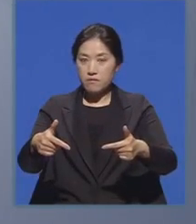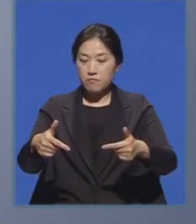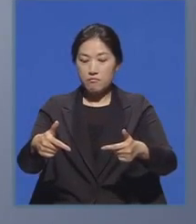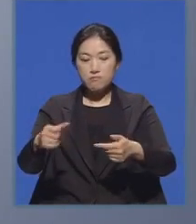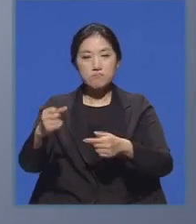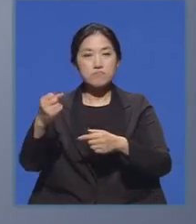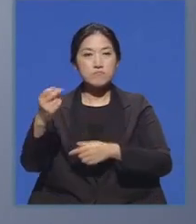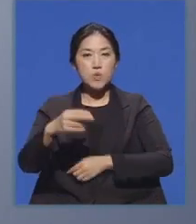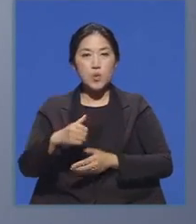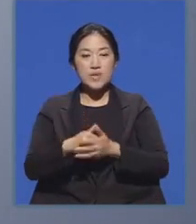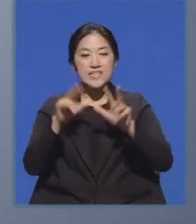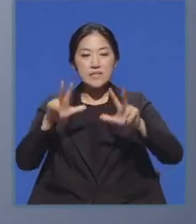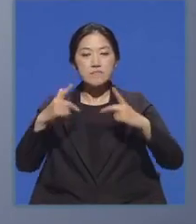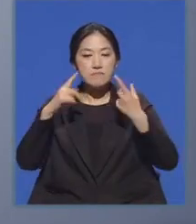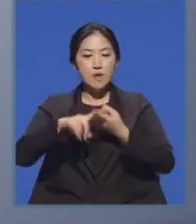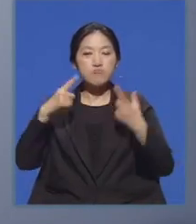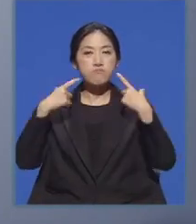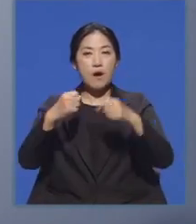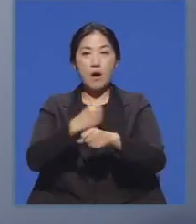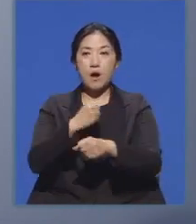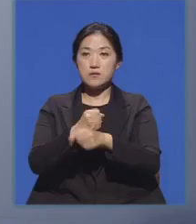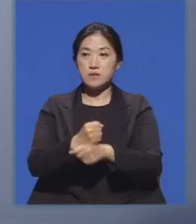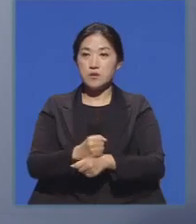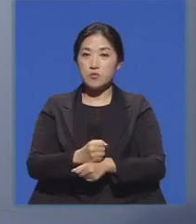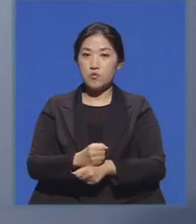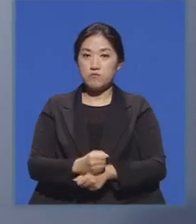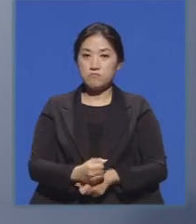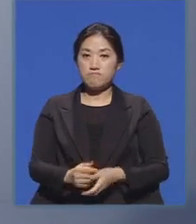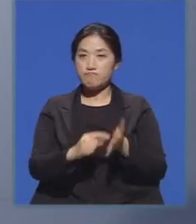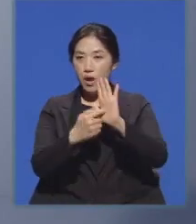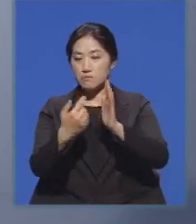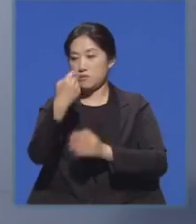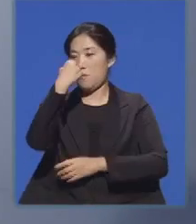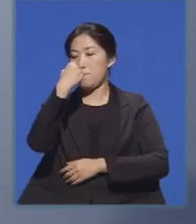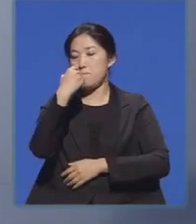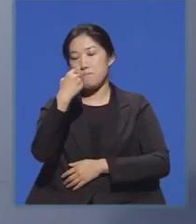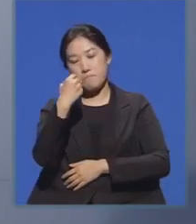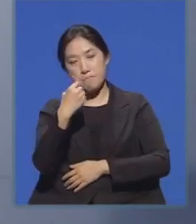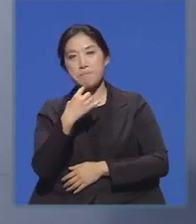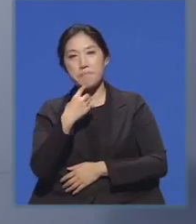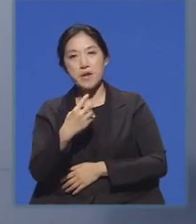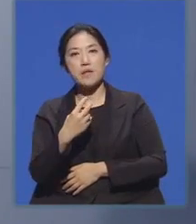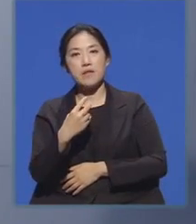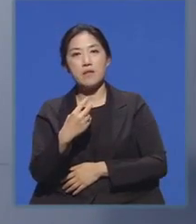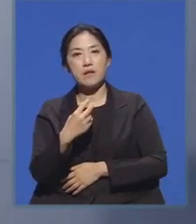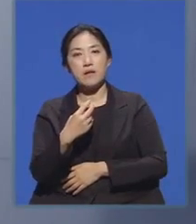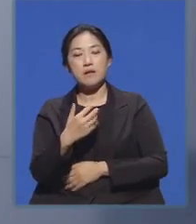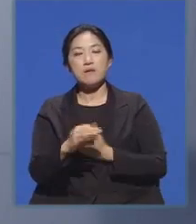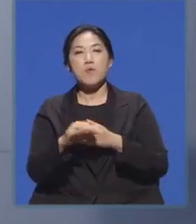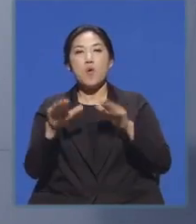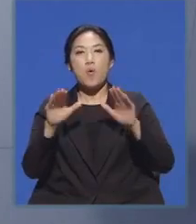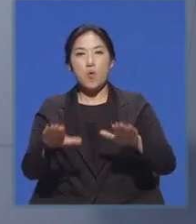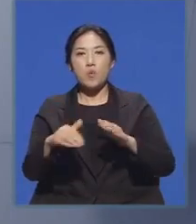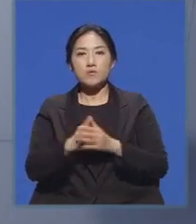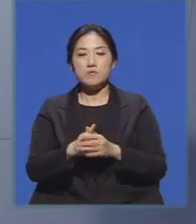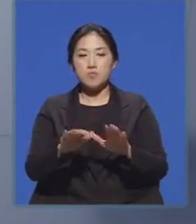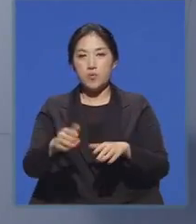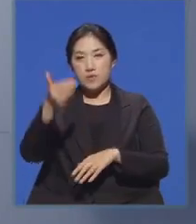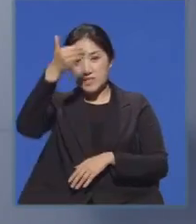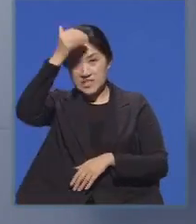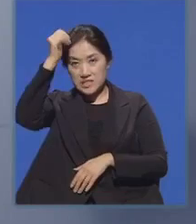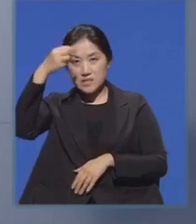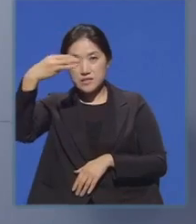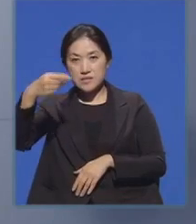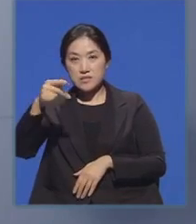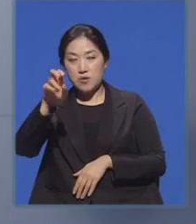또는 현재 상태로 유지하자고 하는 사람은 저밖에 없는 것 같고 오늘 그럼 또 트럼프가